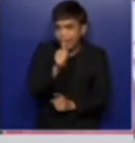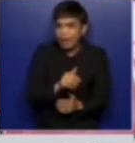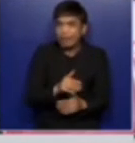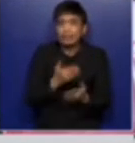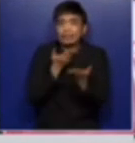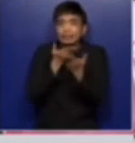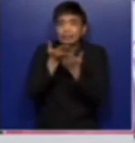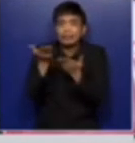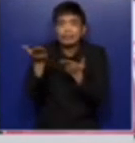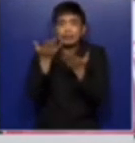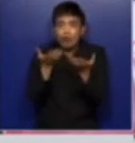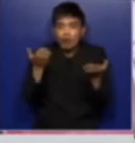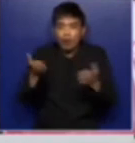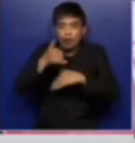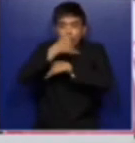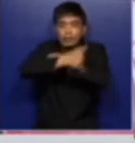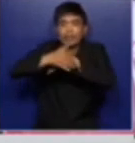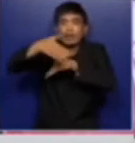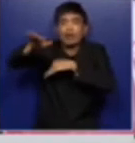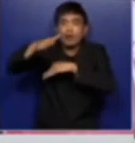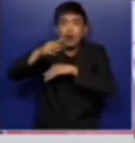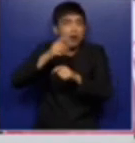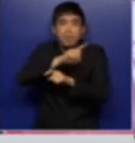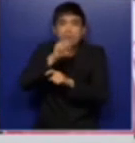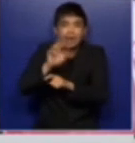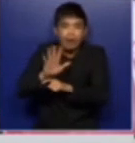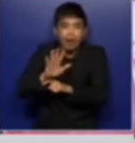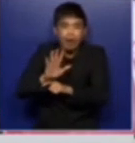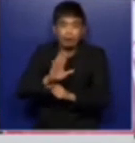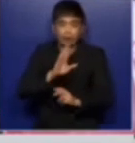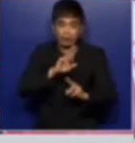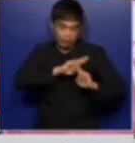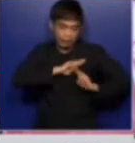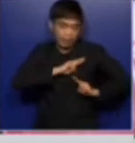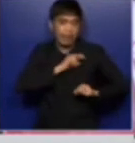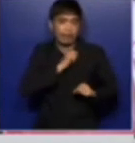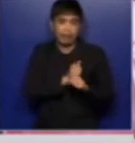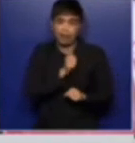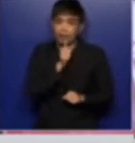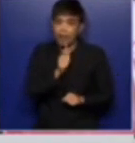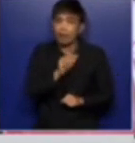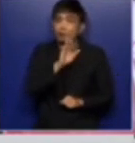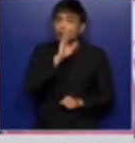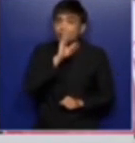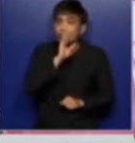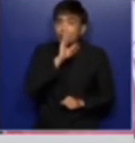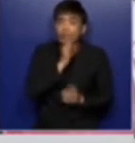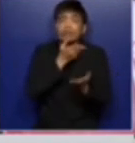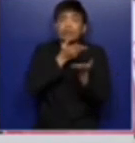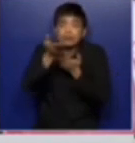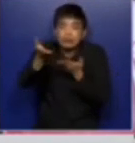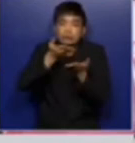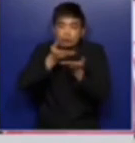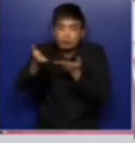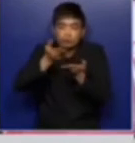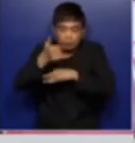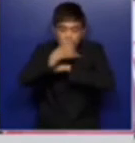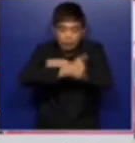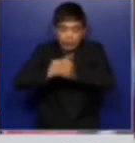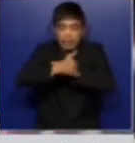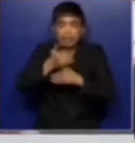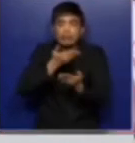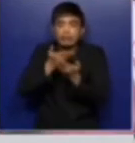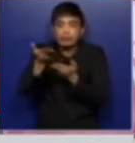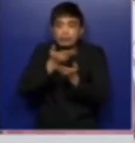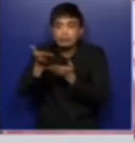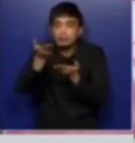ก็เป็นได้ในอนาคตถ้าไม่พึ่งตนเองเอาแต่ซื้อจากต่างประเทศก็อ